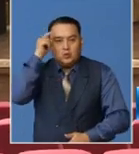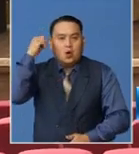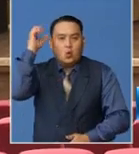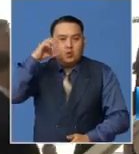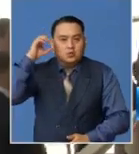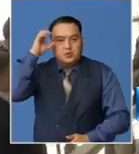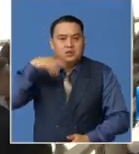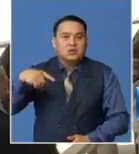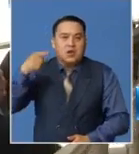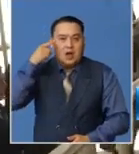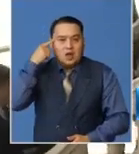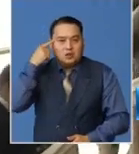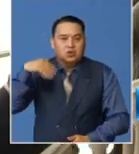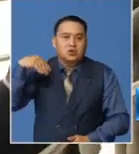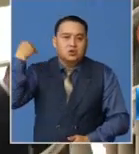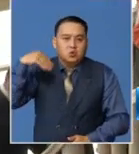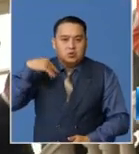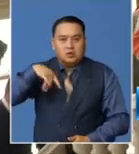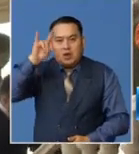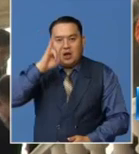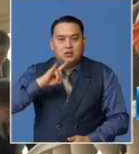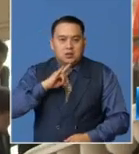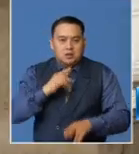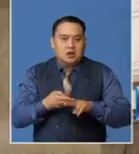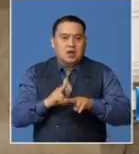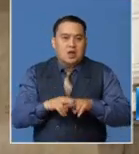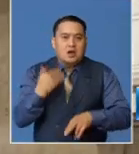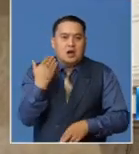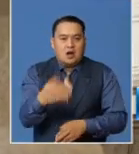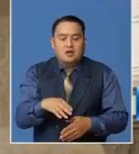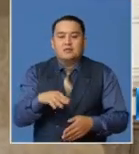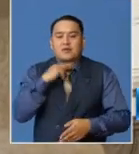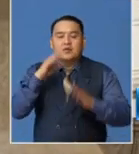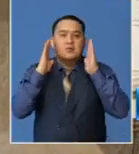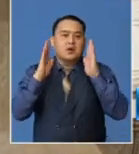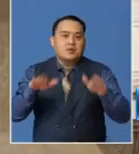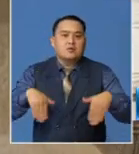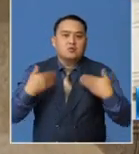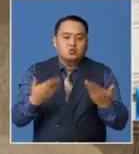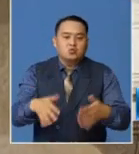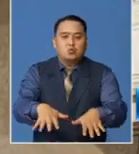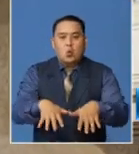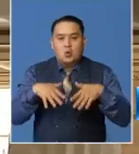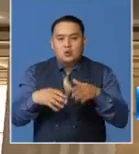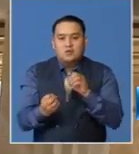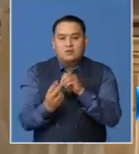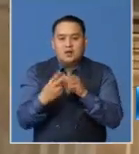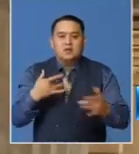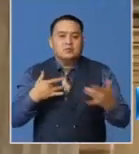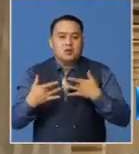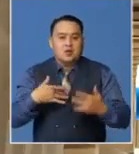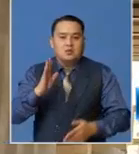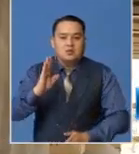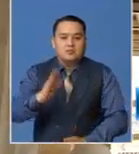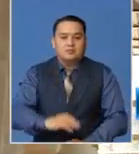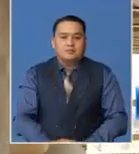узбекистана кыргызстана таджикистана туркменистана и казахстана они представят вниманию зрителей 12 спектакли